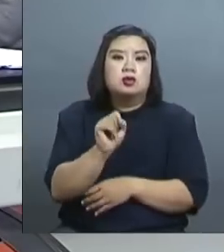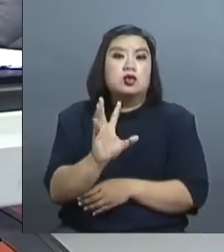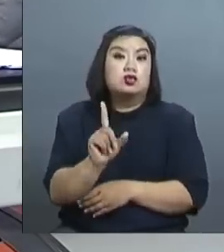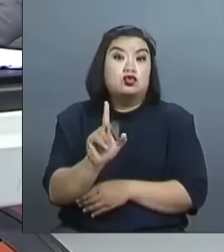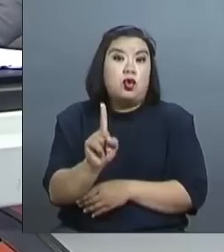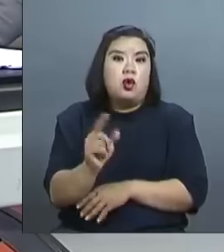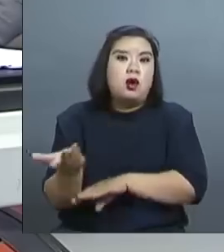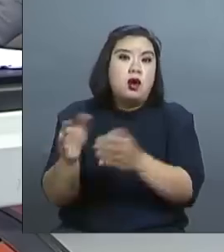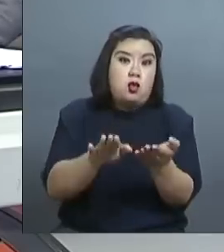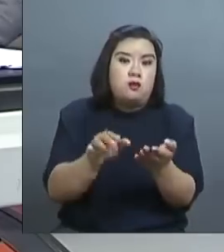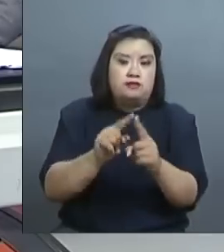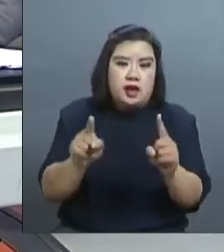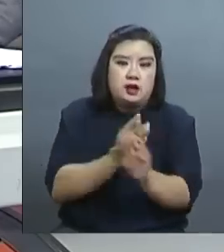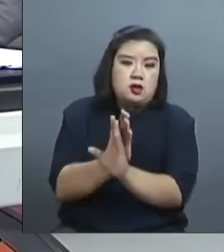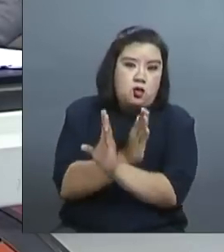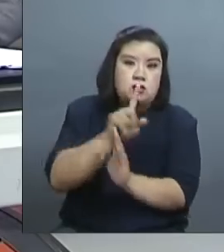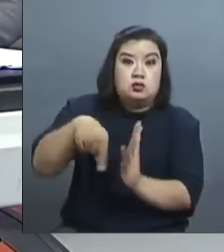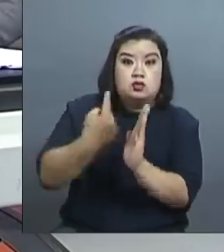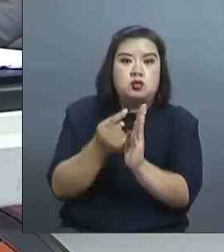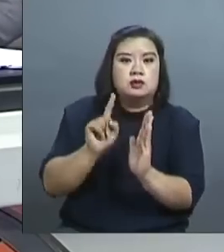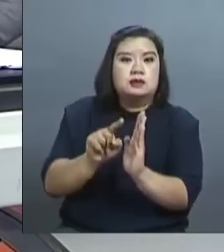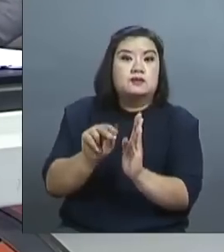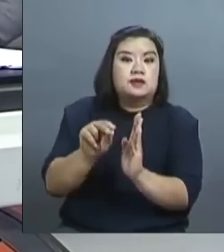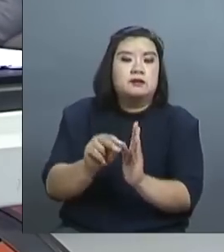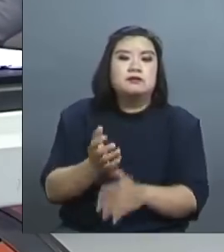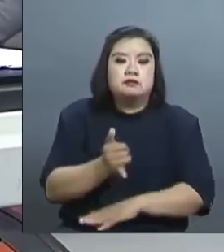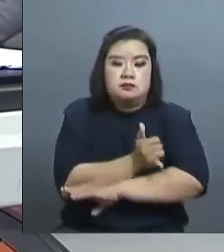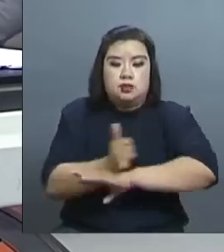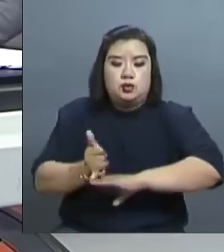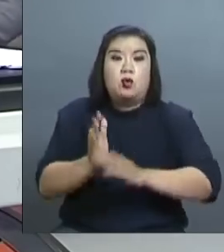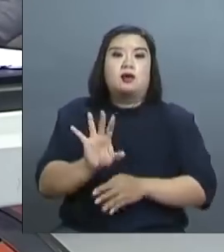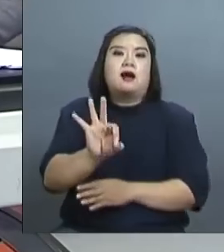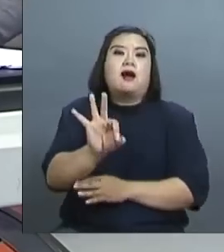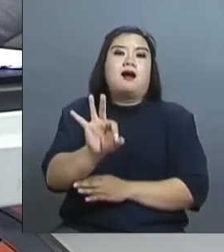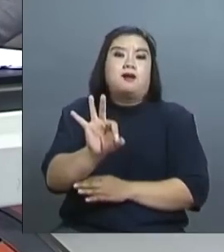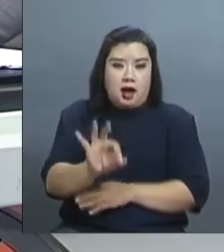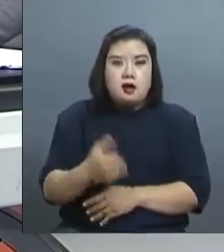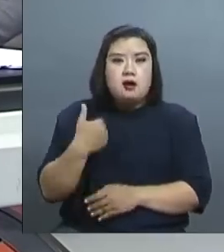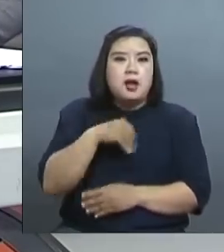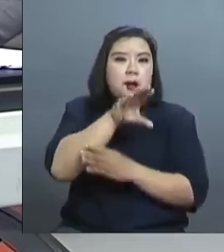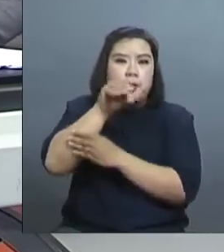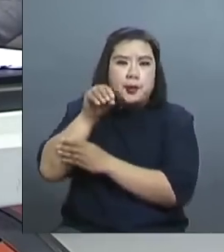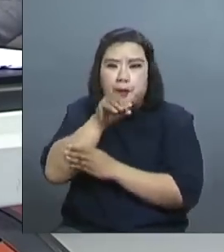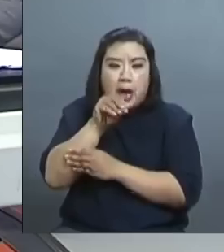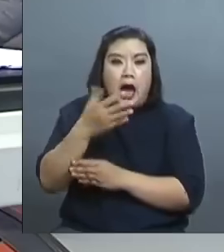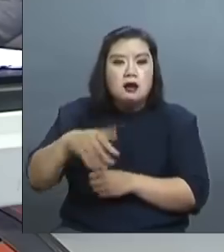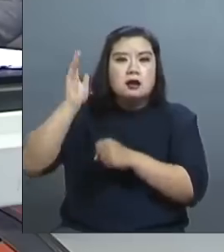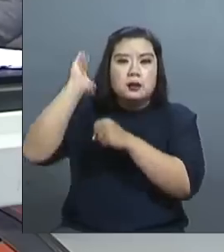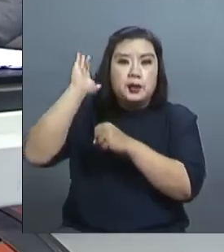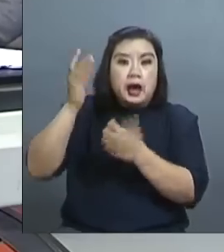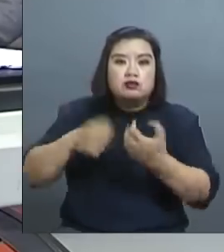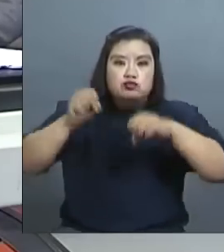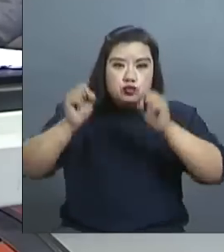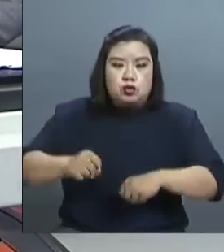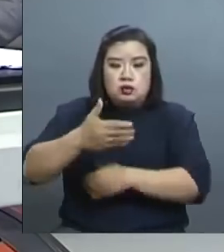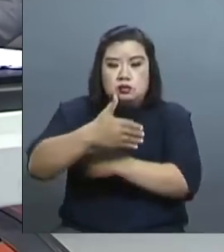ก่อนหน้านั้น 1ชมงครึ่งค่ะตุลาการศาลรัฐธรรมนูญ 9คนนัดประชุมเพื่อแถลงด้วยวาจาปรึกษาหารือและลงมติเป็นการ